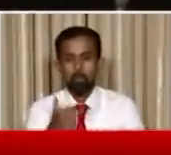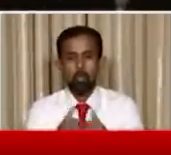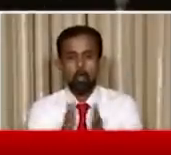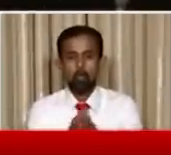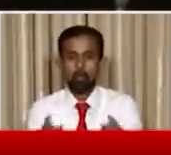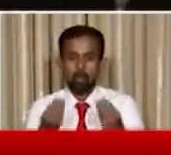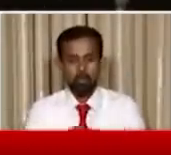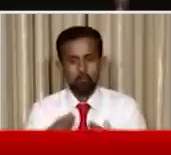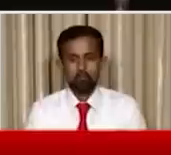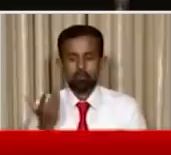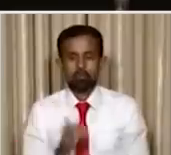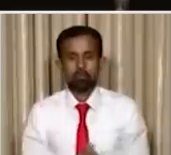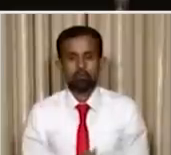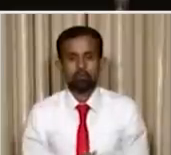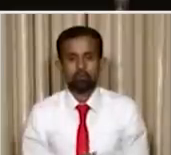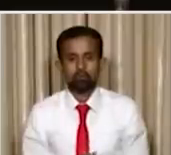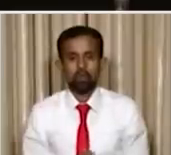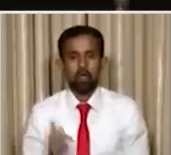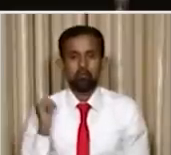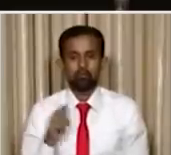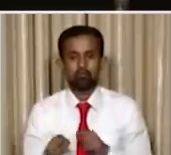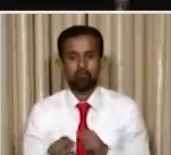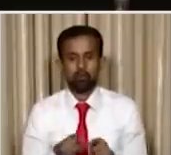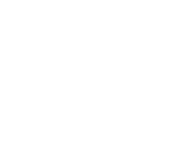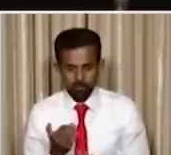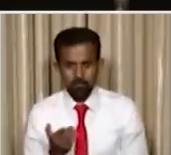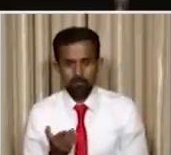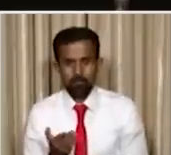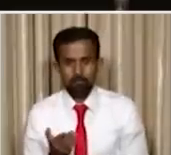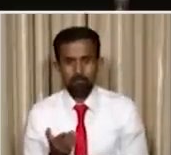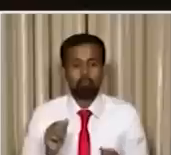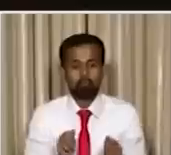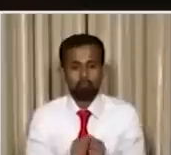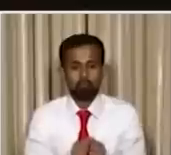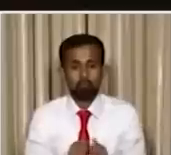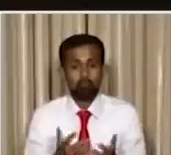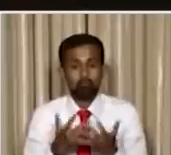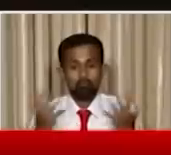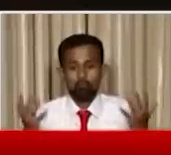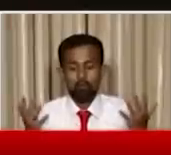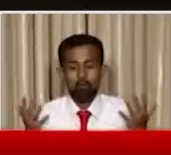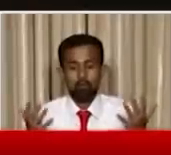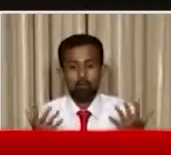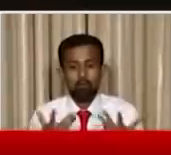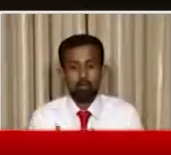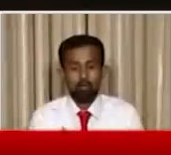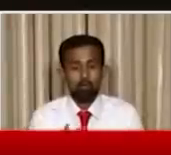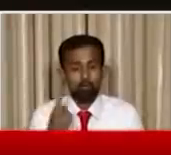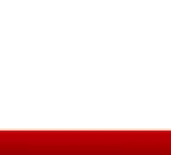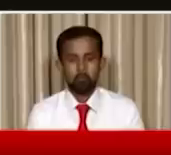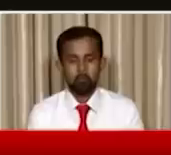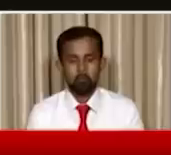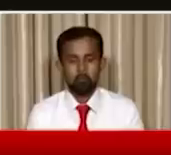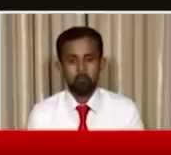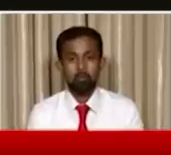ටික ලැබිලා තිනවන නියෝගෙදී හිටියයි යුද්ධ හමුදාවේ වගේ එහෙමනේ සමහර රට කරන්න ගියේ තීන ටිකක් නැති වුණේ චාලස් ප්‍රම් වශයෙන් මේ බුද්ධිගල්නේ තියෙන්නේ වෛද්‍ය